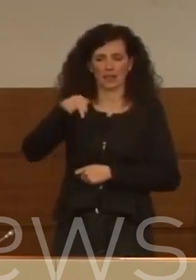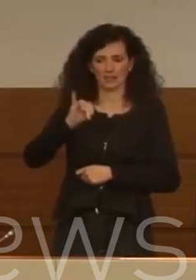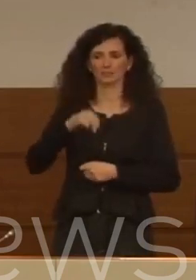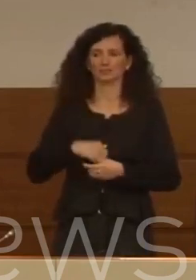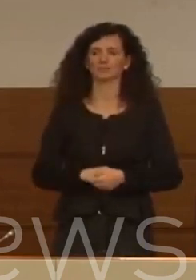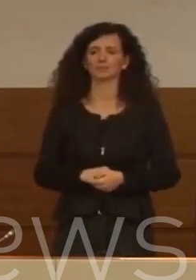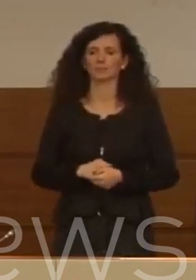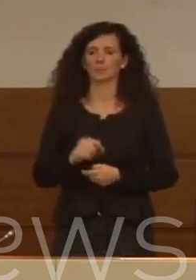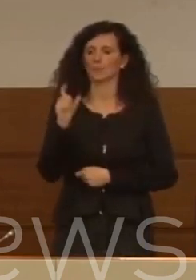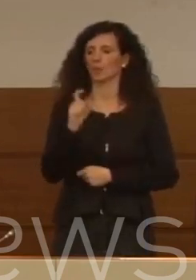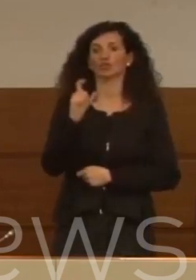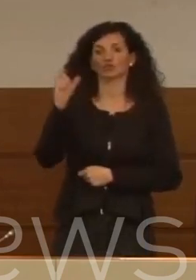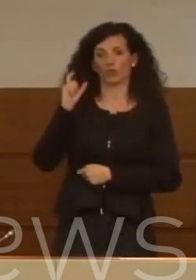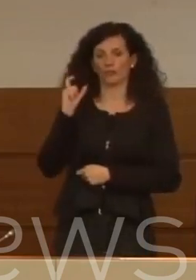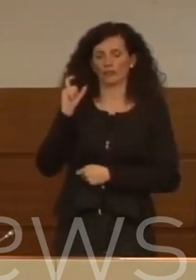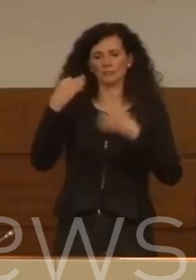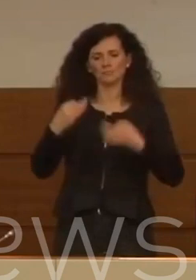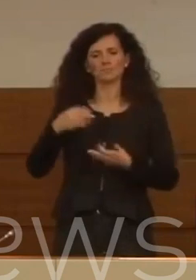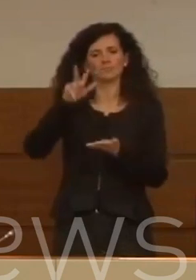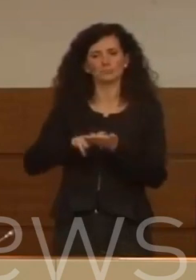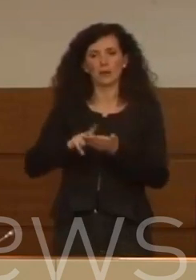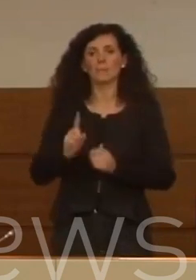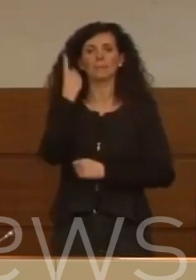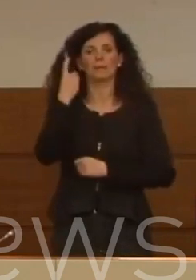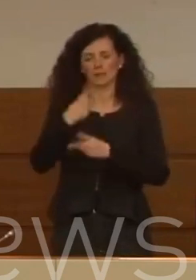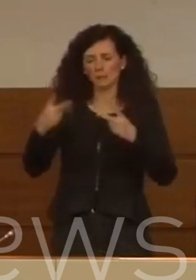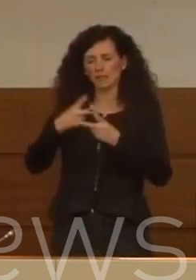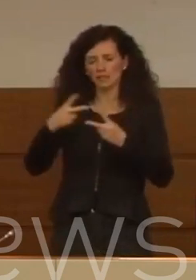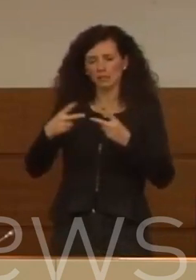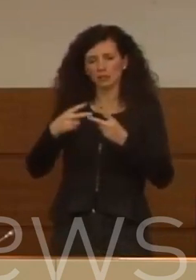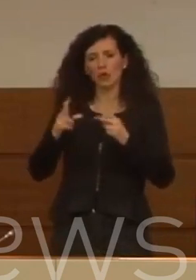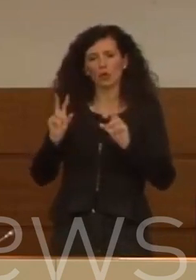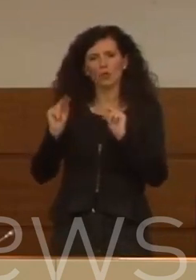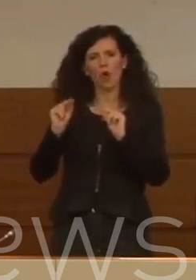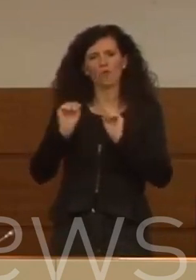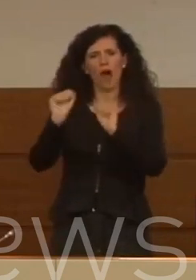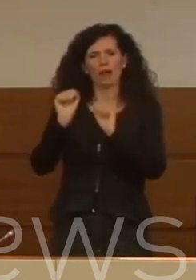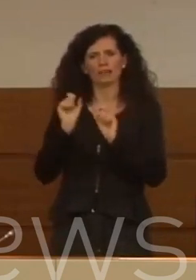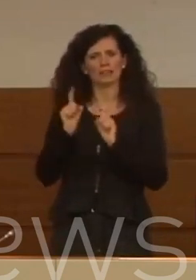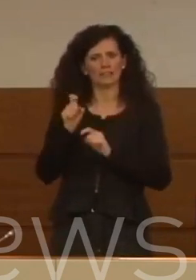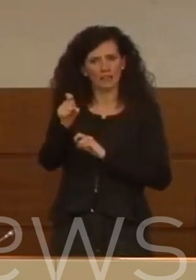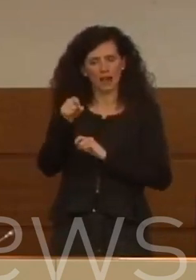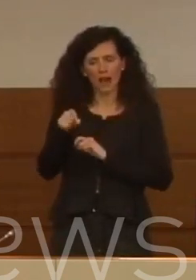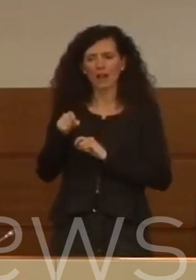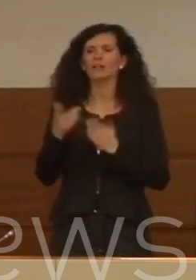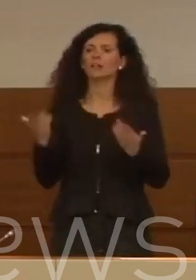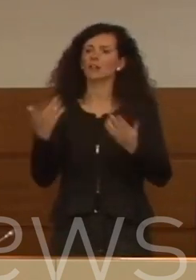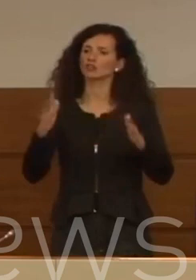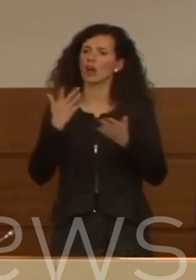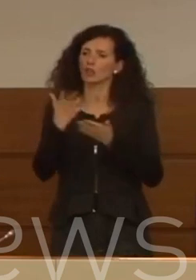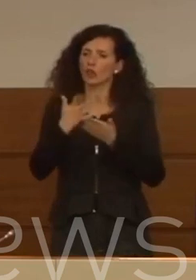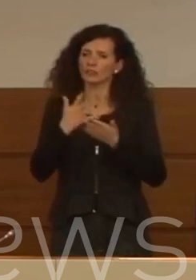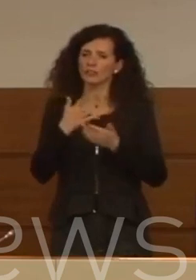giovedì scorso abbiamo approvato la prima sperimentazione clinica con un nuovo antivirale e i giornali ne hanno dato notizia che rende